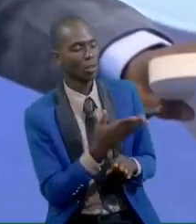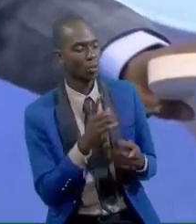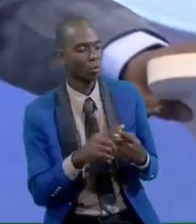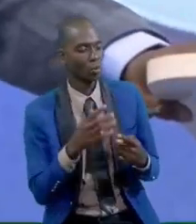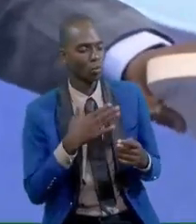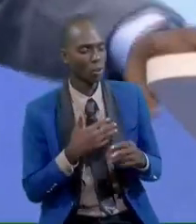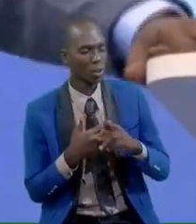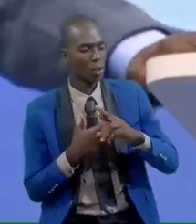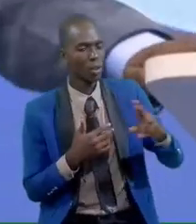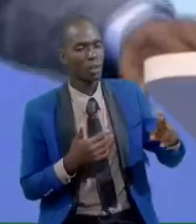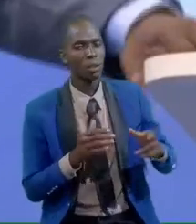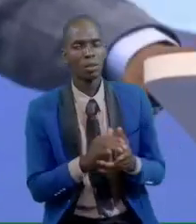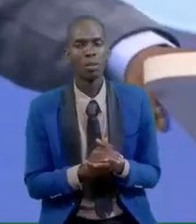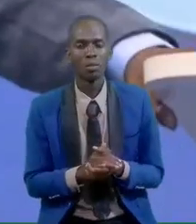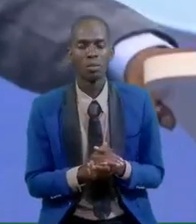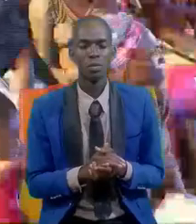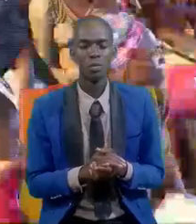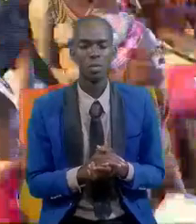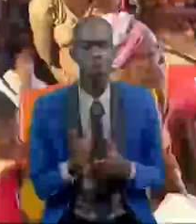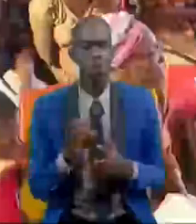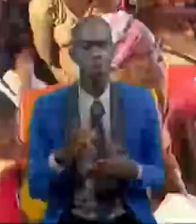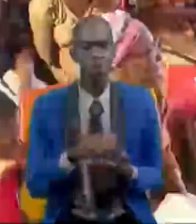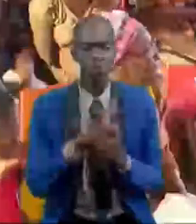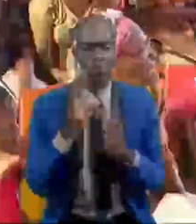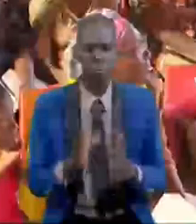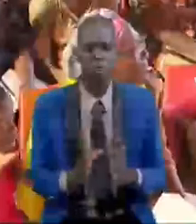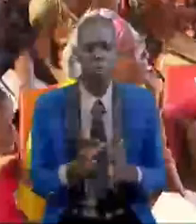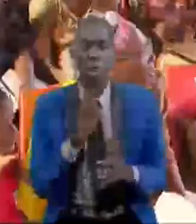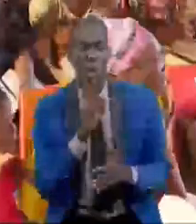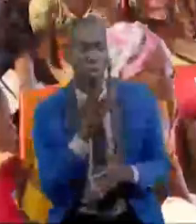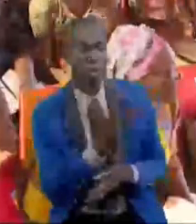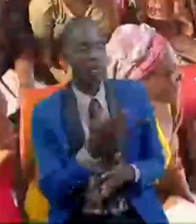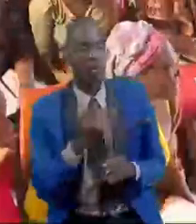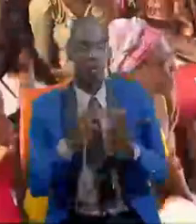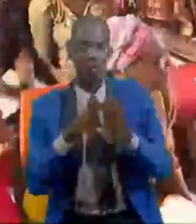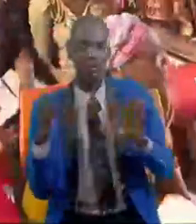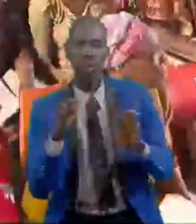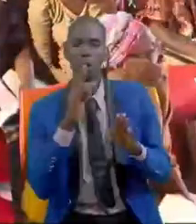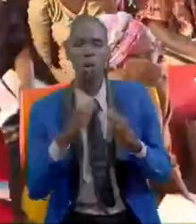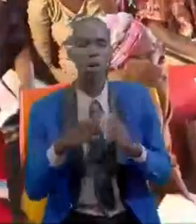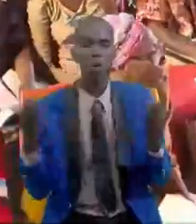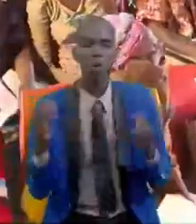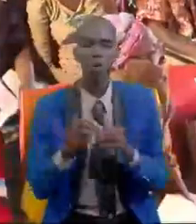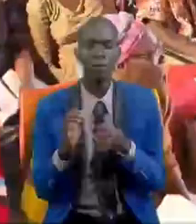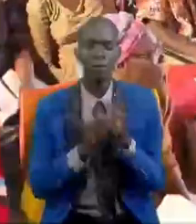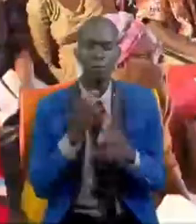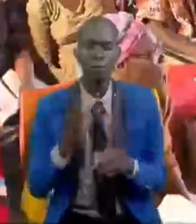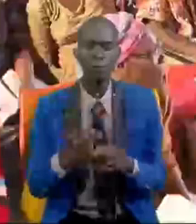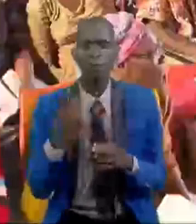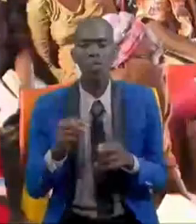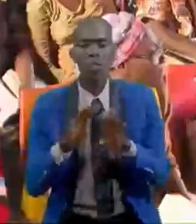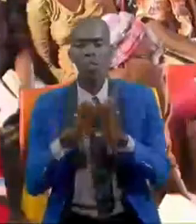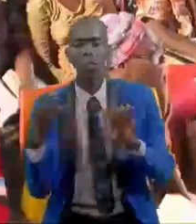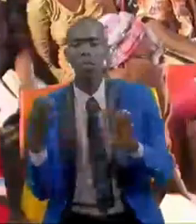droite, où se trouve la chorale, la porte est ouverte. Les portes